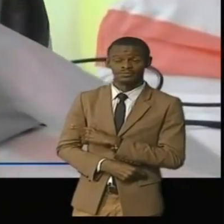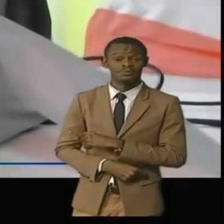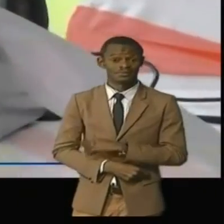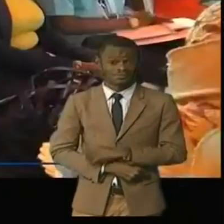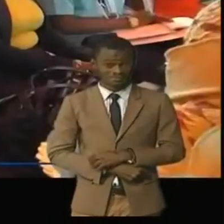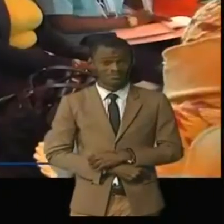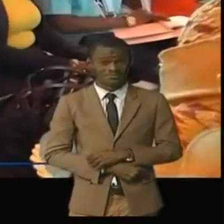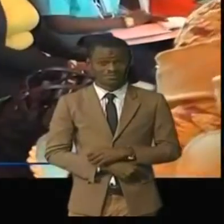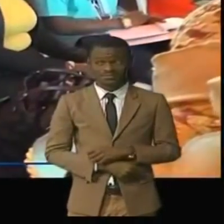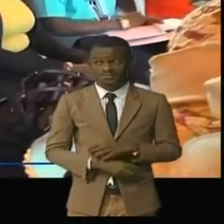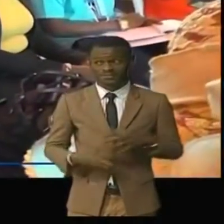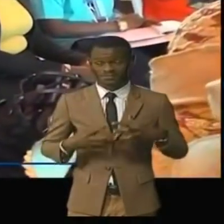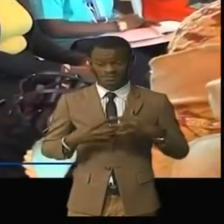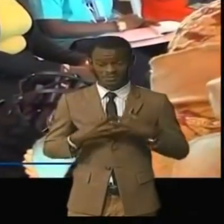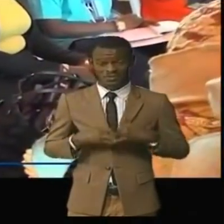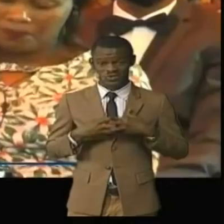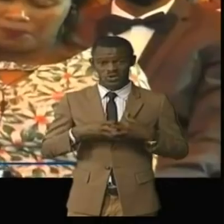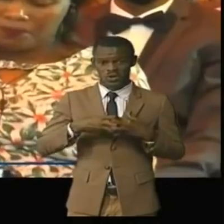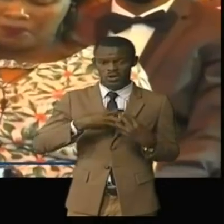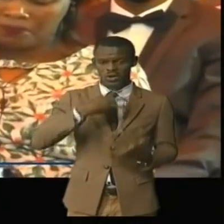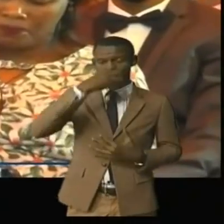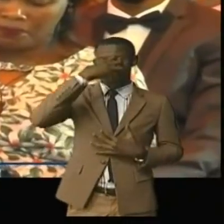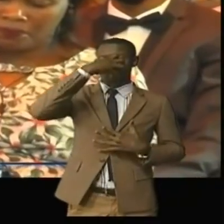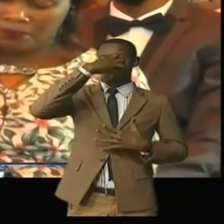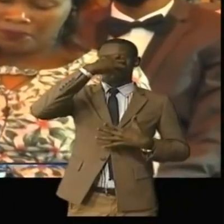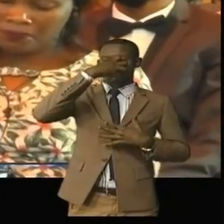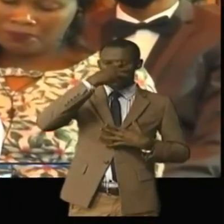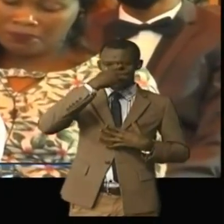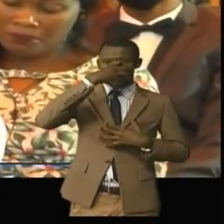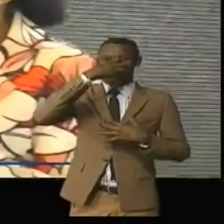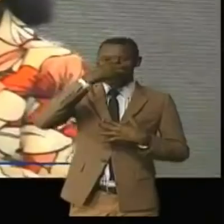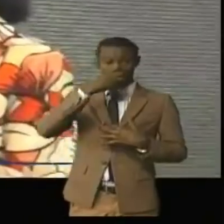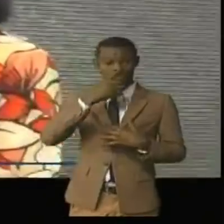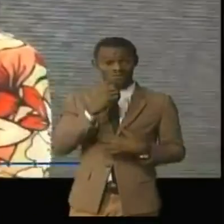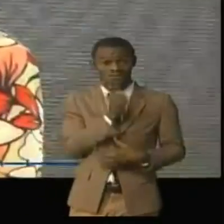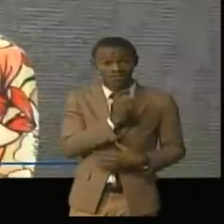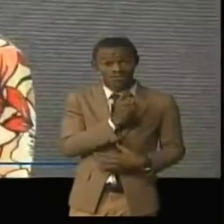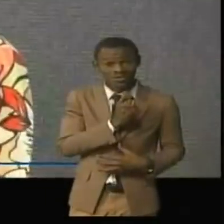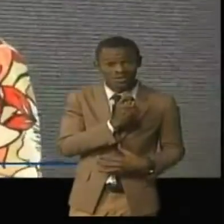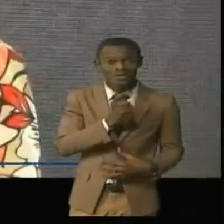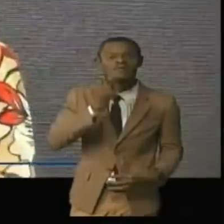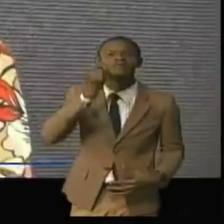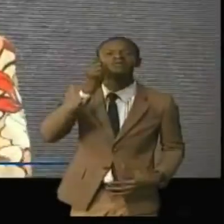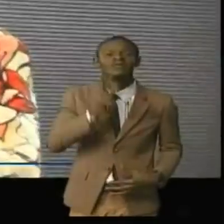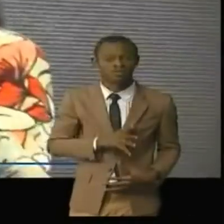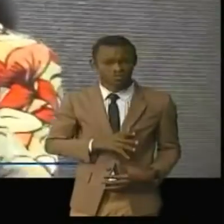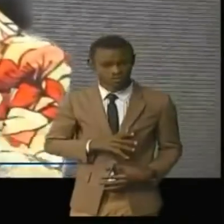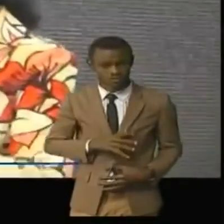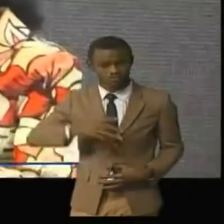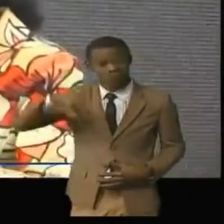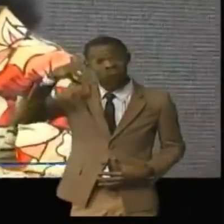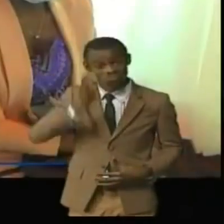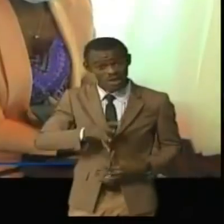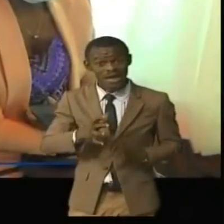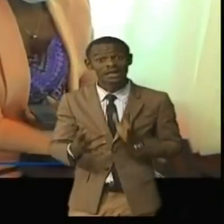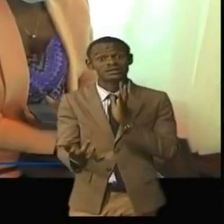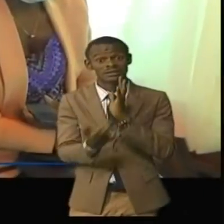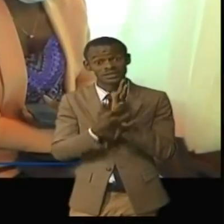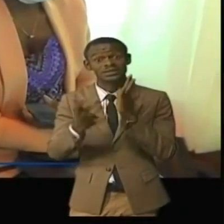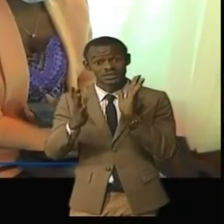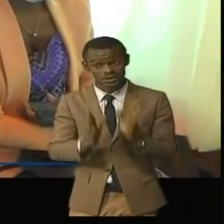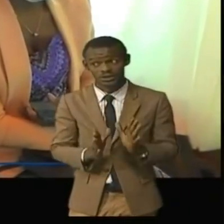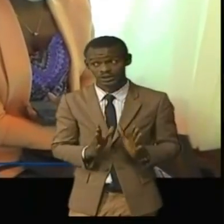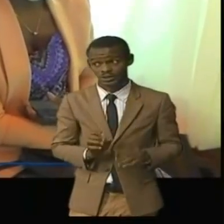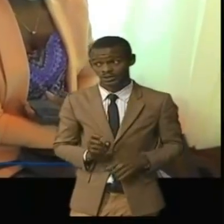La République démocratique du Congo, quelques femmes se sont distinguées dans le domaine de la technique. Il s'agit